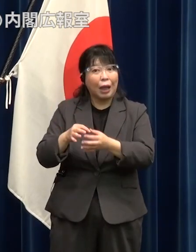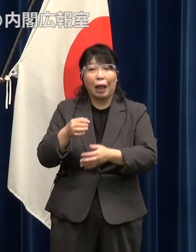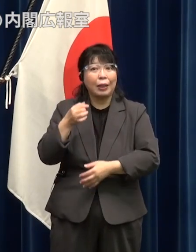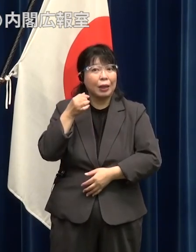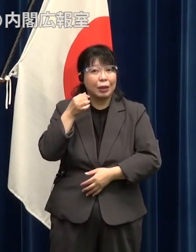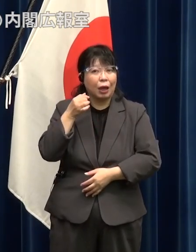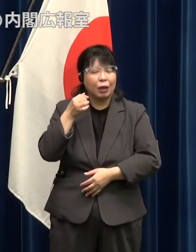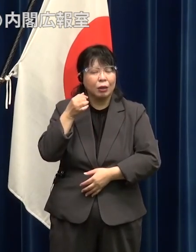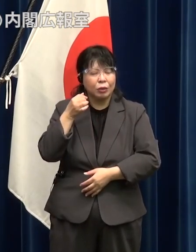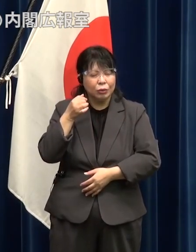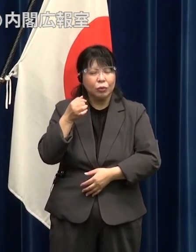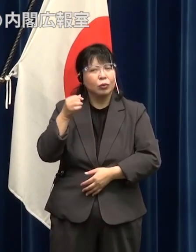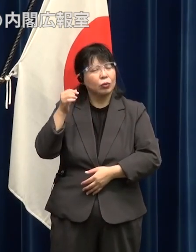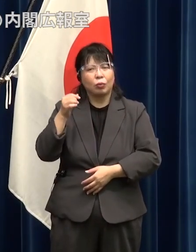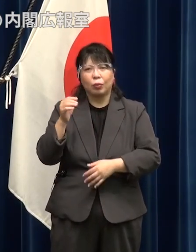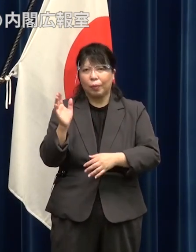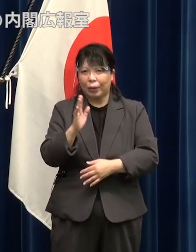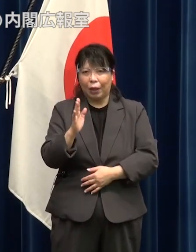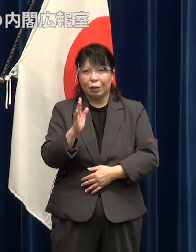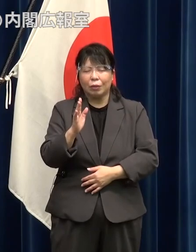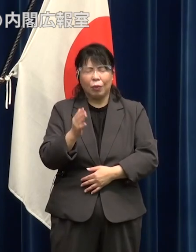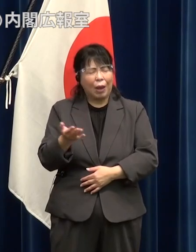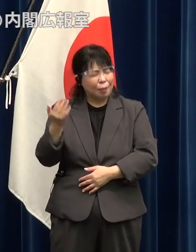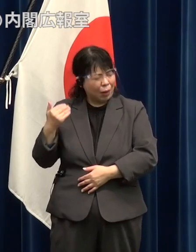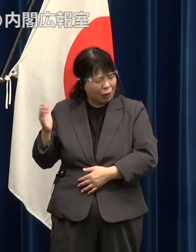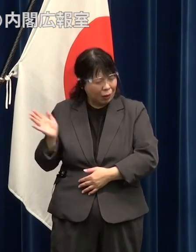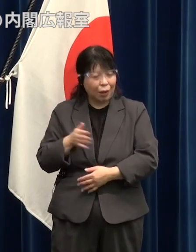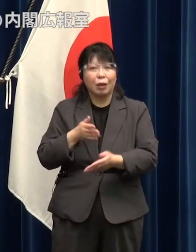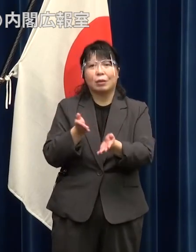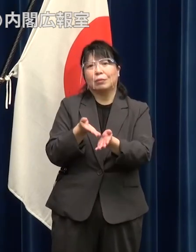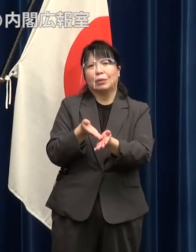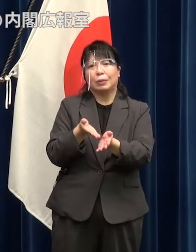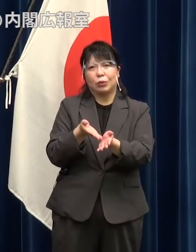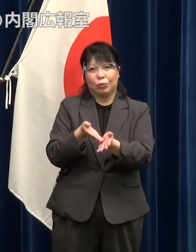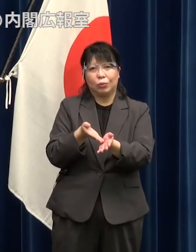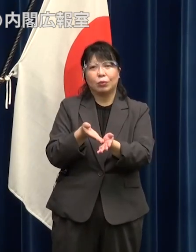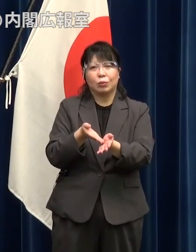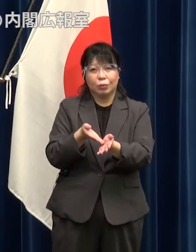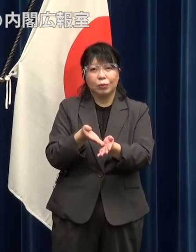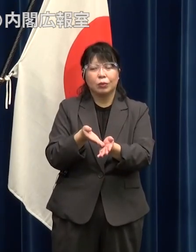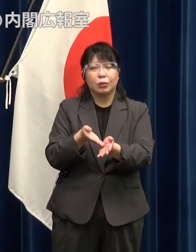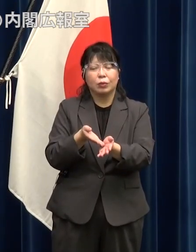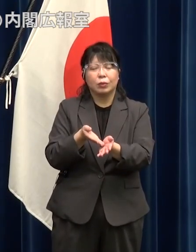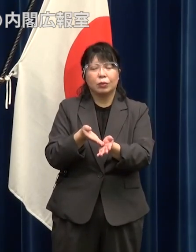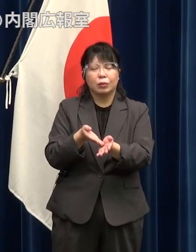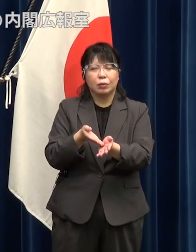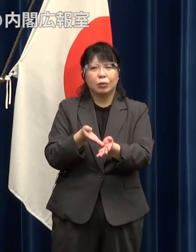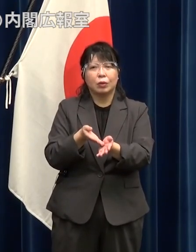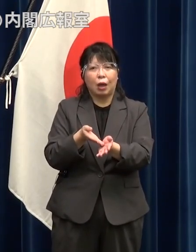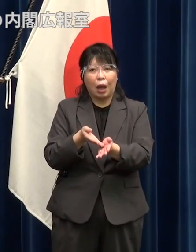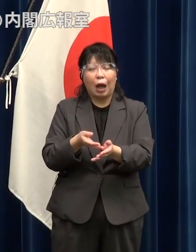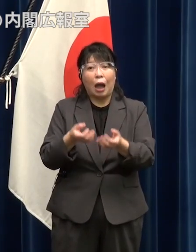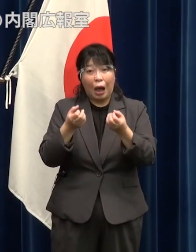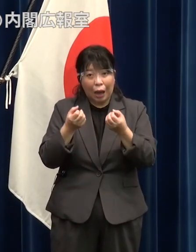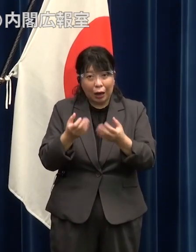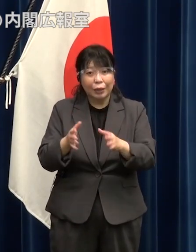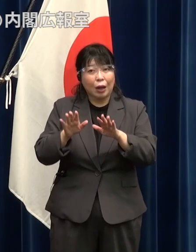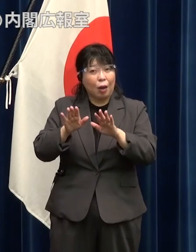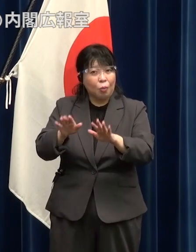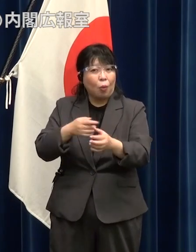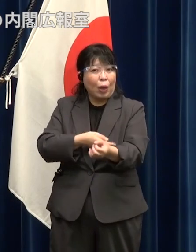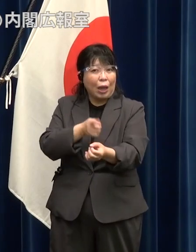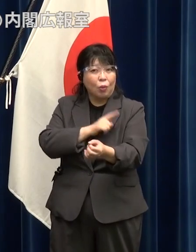ない、これは従来から申し上げてきたところです。したがって新たな防衛力整備計画